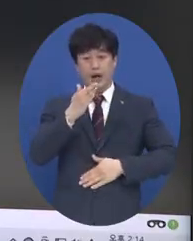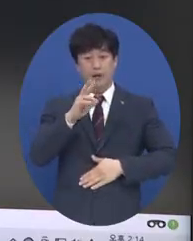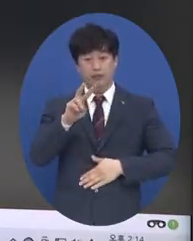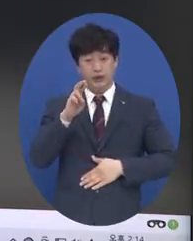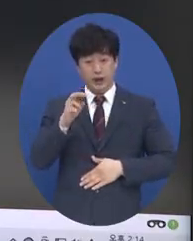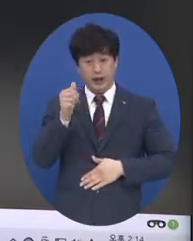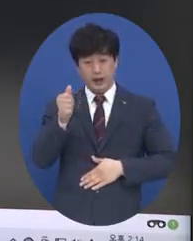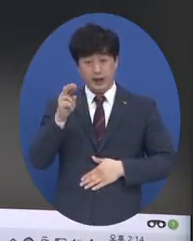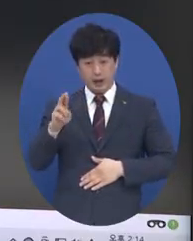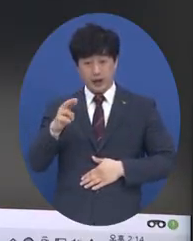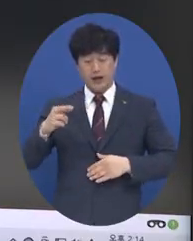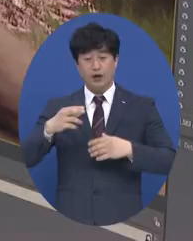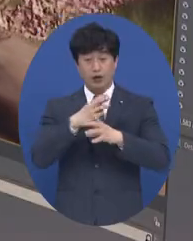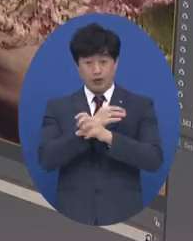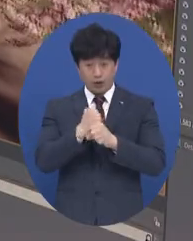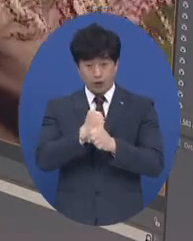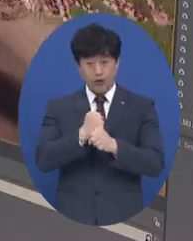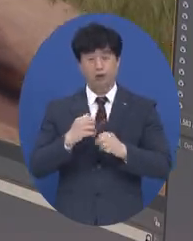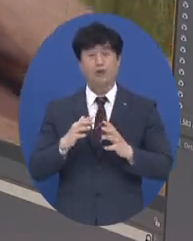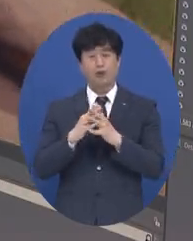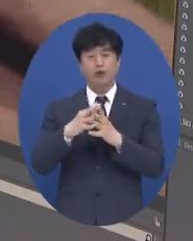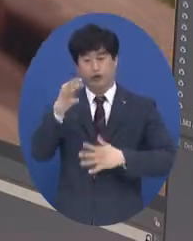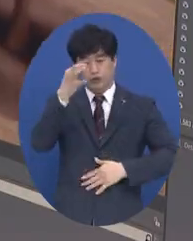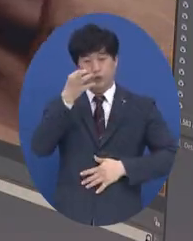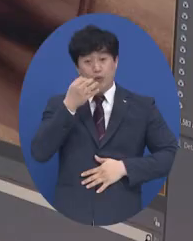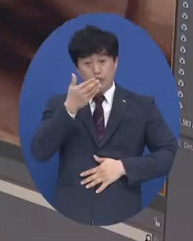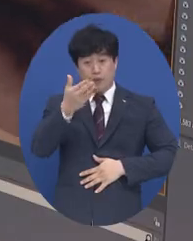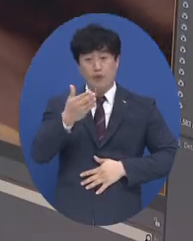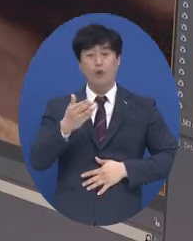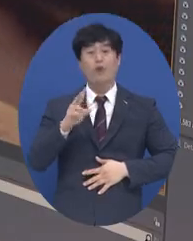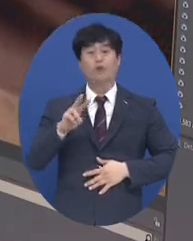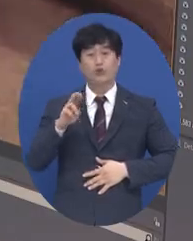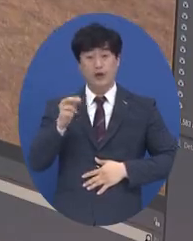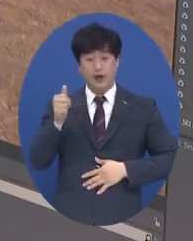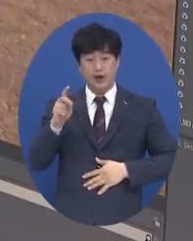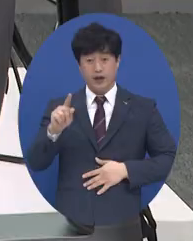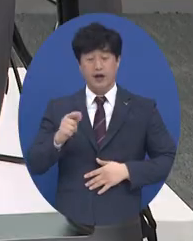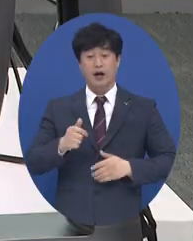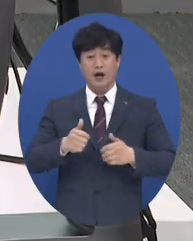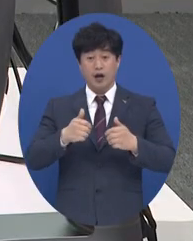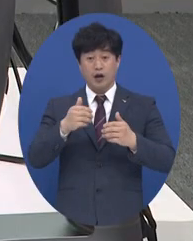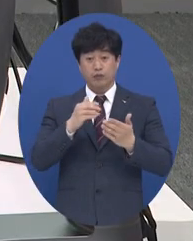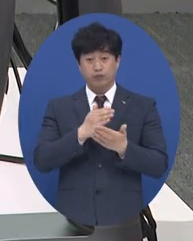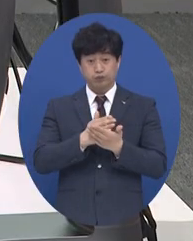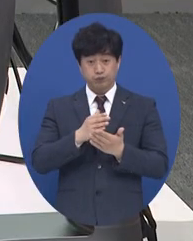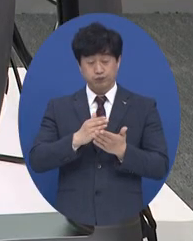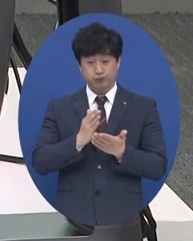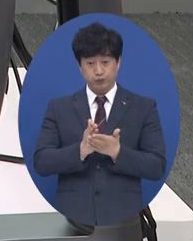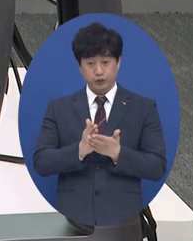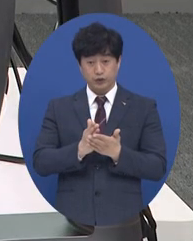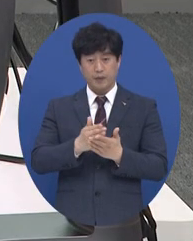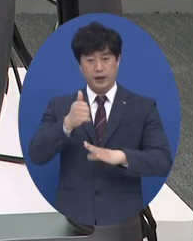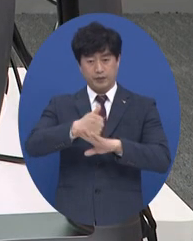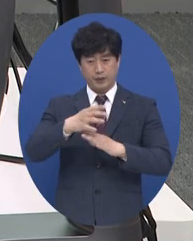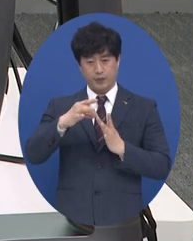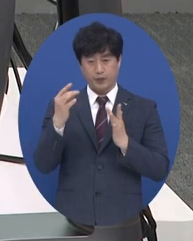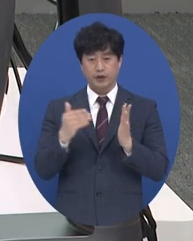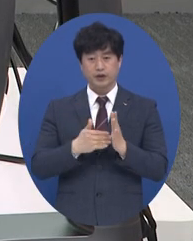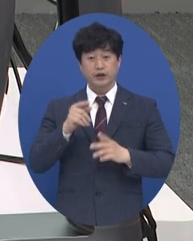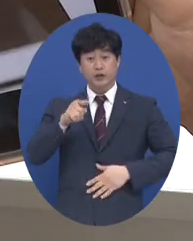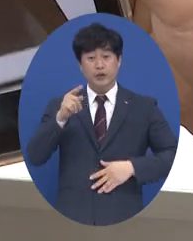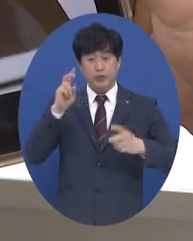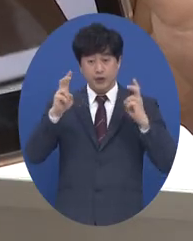을 결합한 건설 기술을 선보여 올해 경기 vir 오디션 상용화 부문에서 최종 선발되었습니다 이